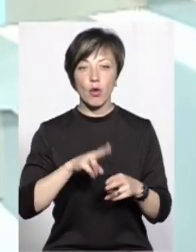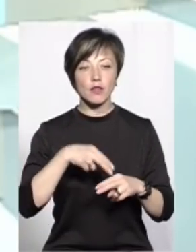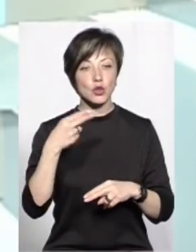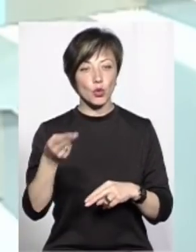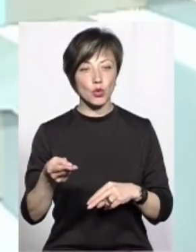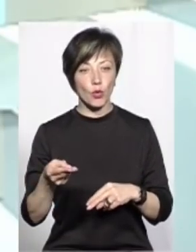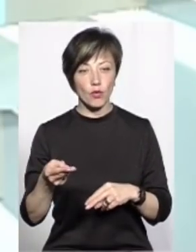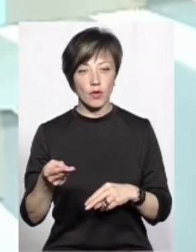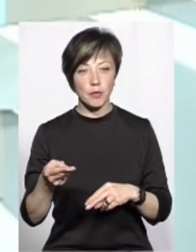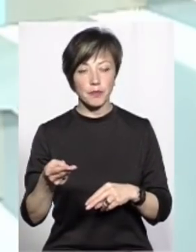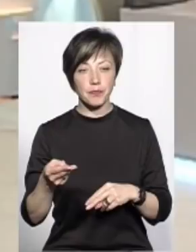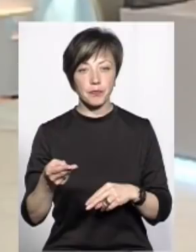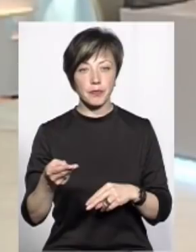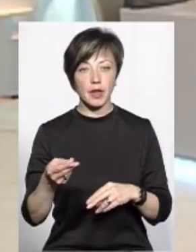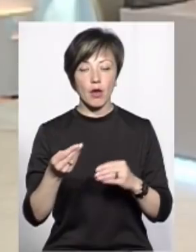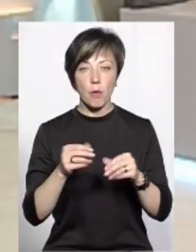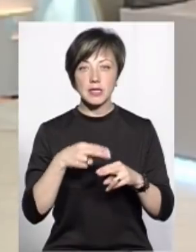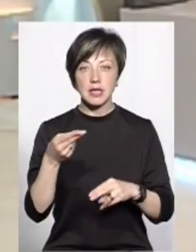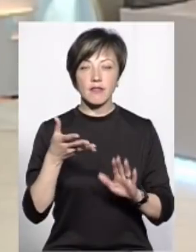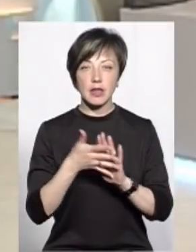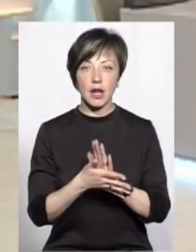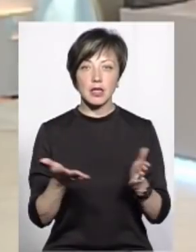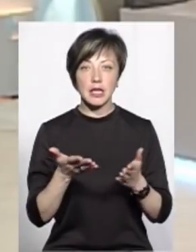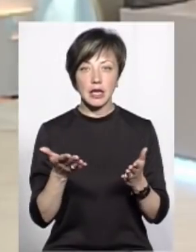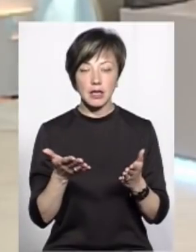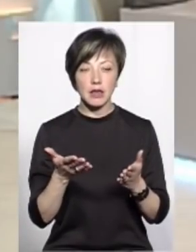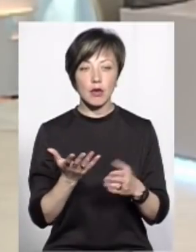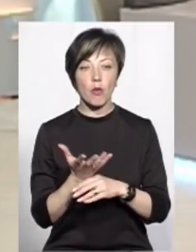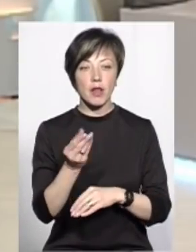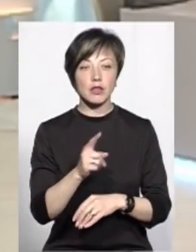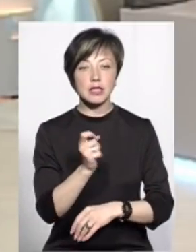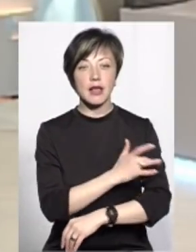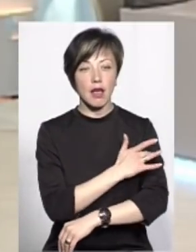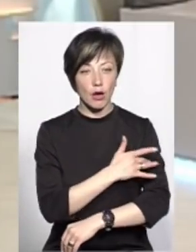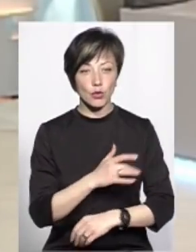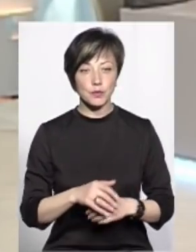відшкодовували компенсацію за ті витрати, які вони саме виплачують за няню.